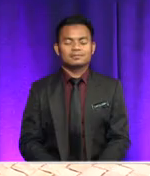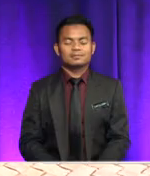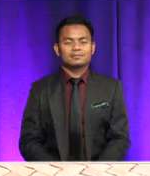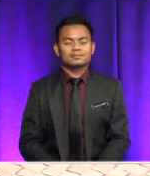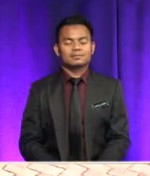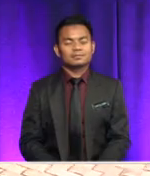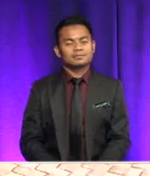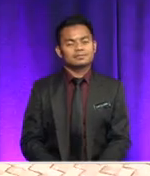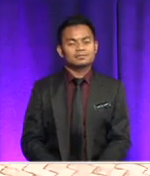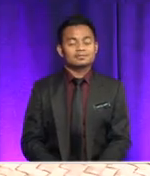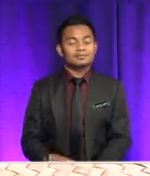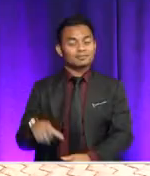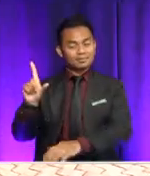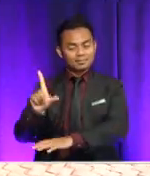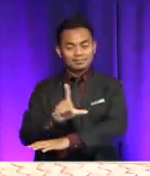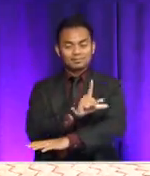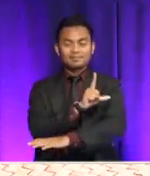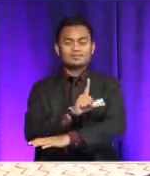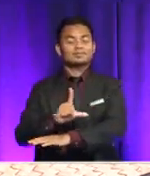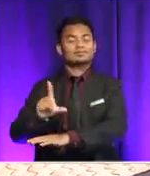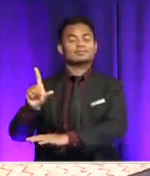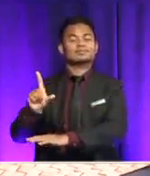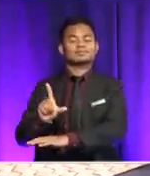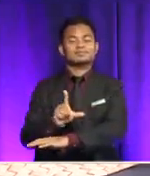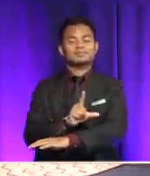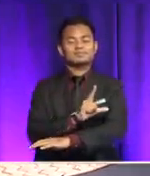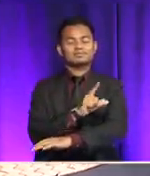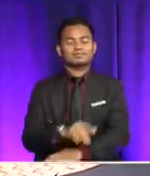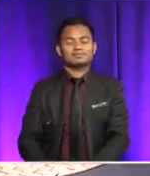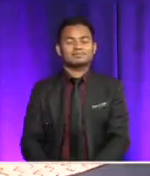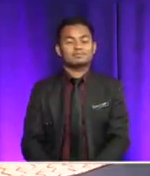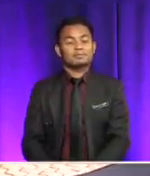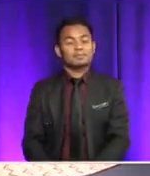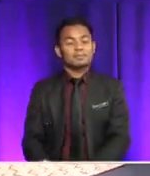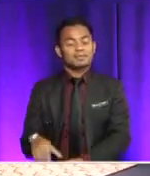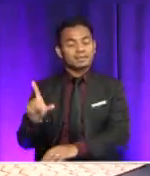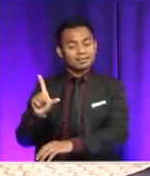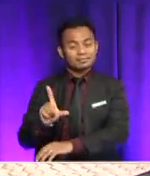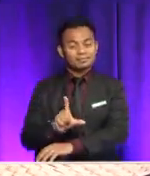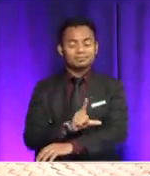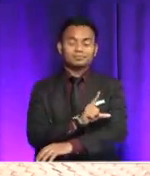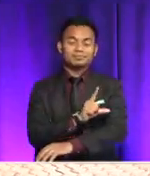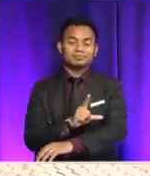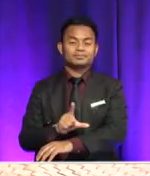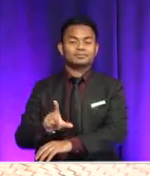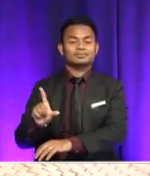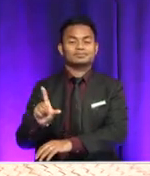Duhai padi antara masa esok jangan